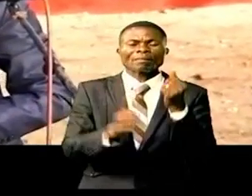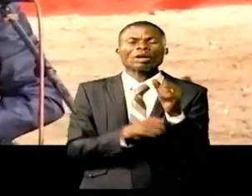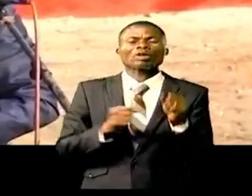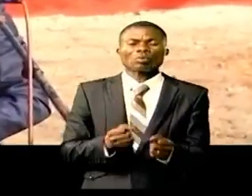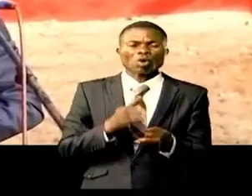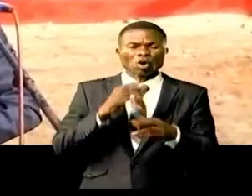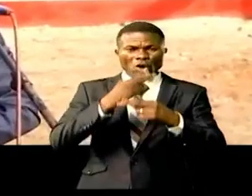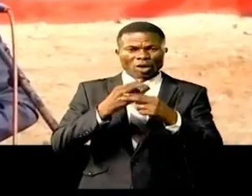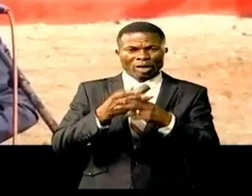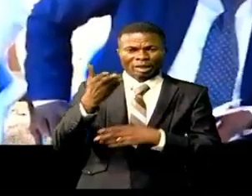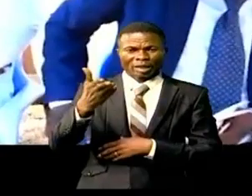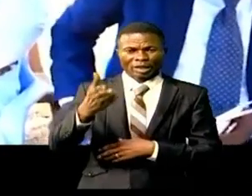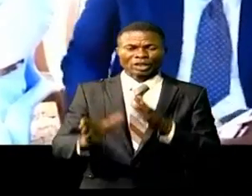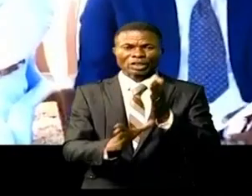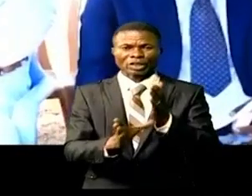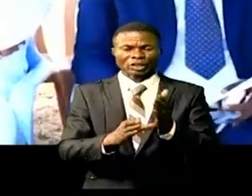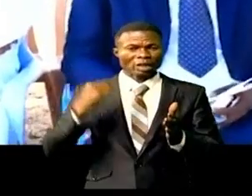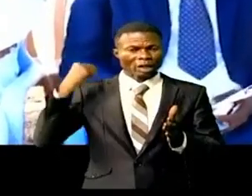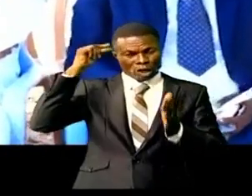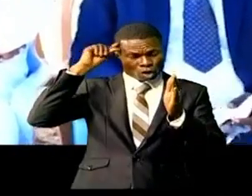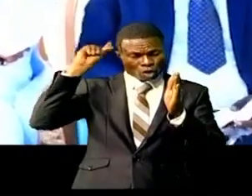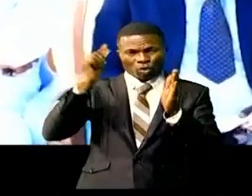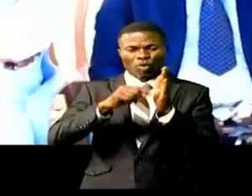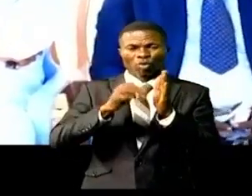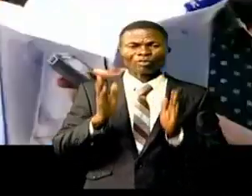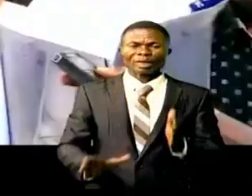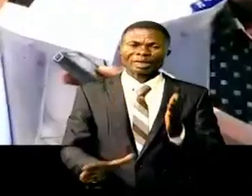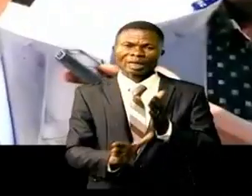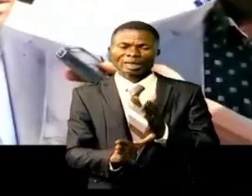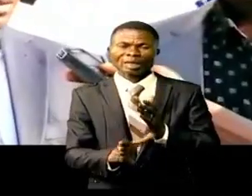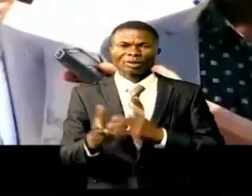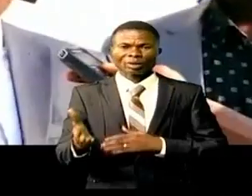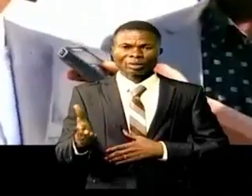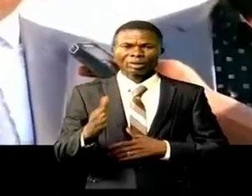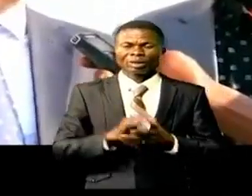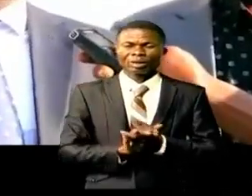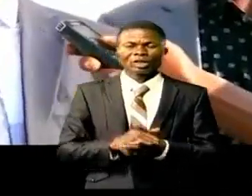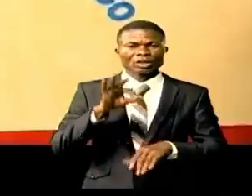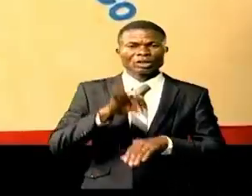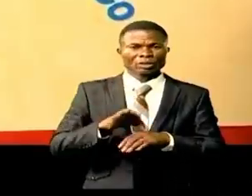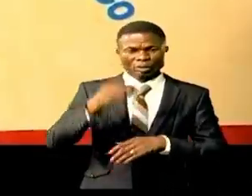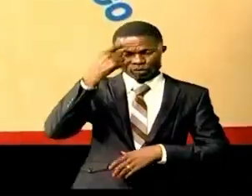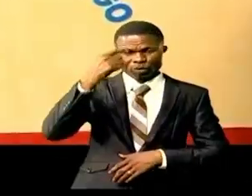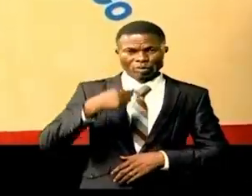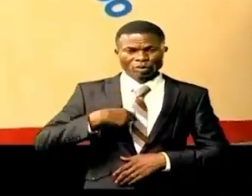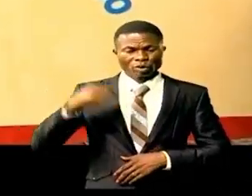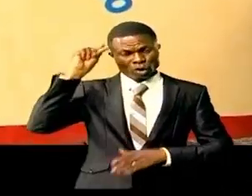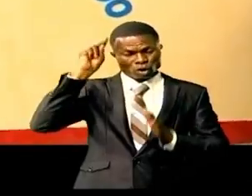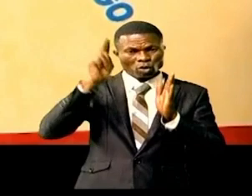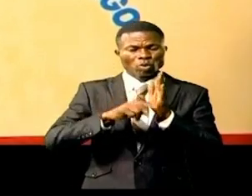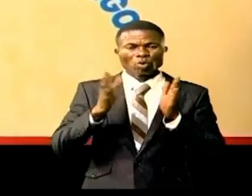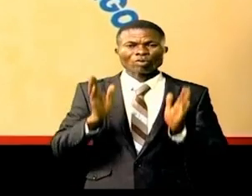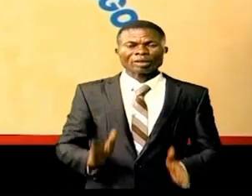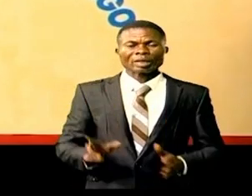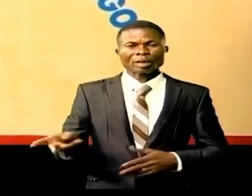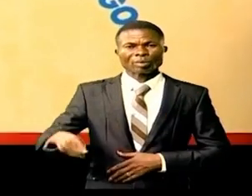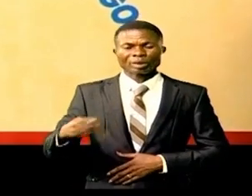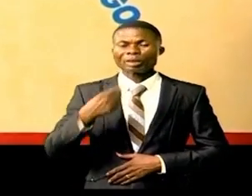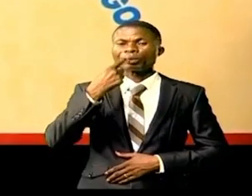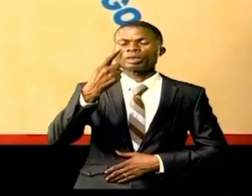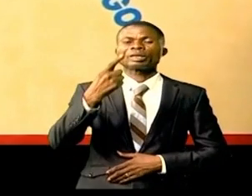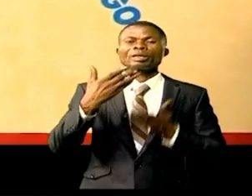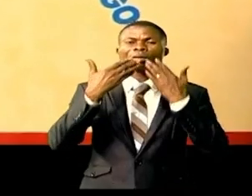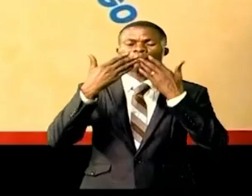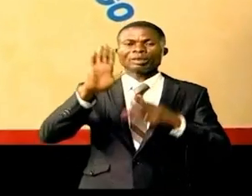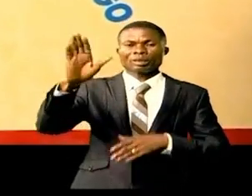jeune gouverneur intérimaire, Maître Jacques Mbombaka Bokoso. Occasion pour moi, en tant que gouverneur de province, de remercier